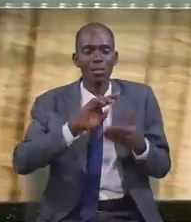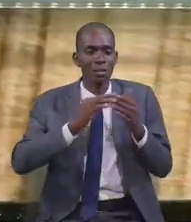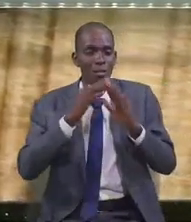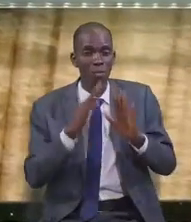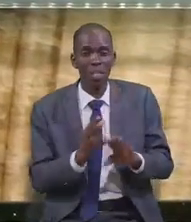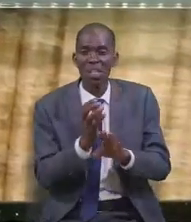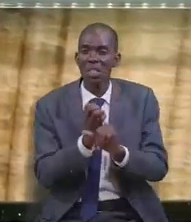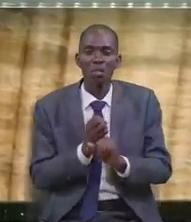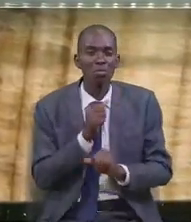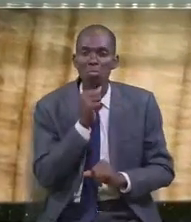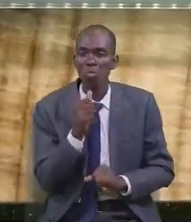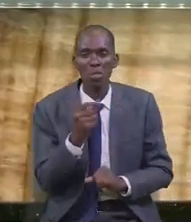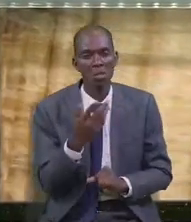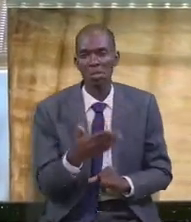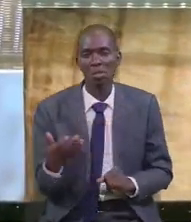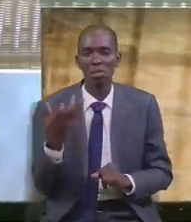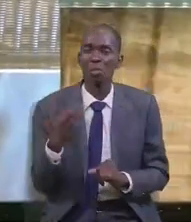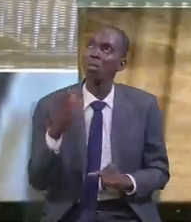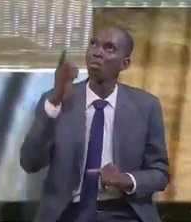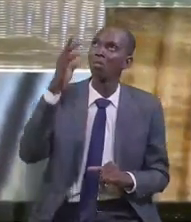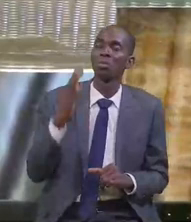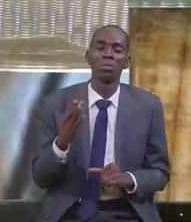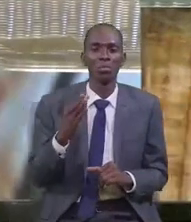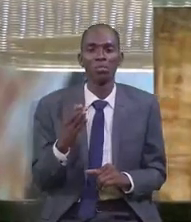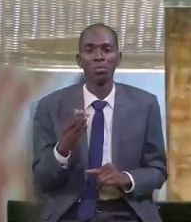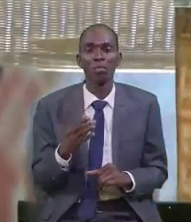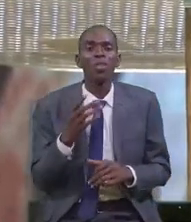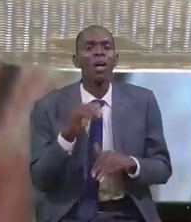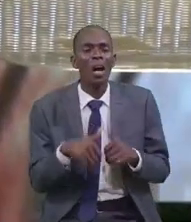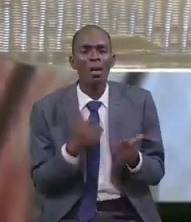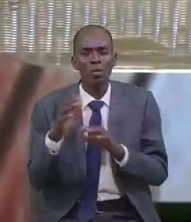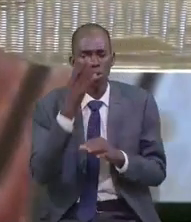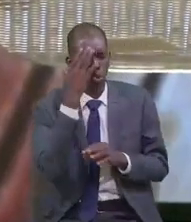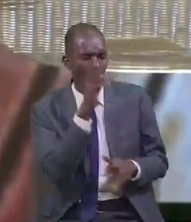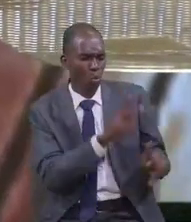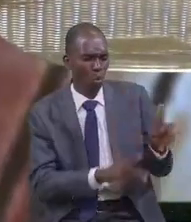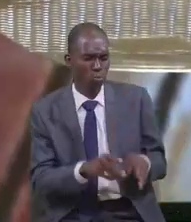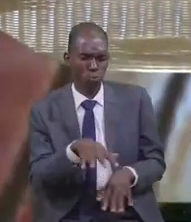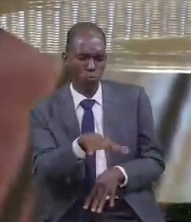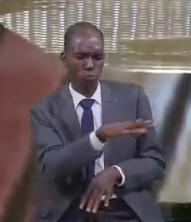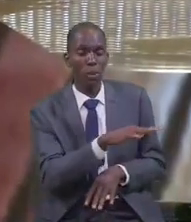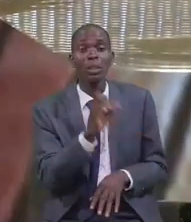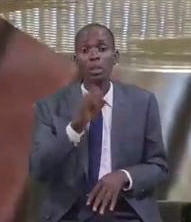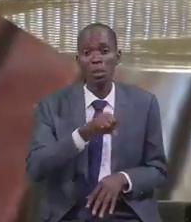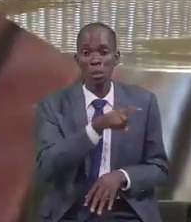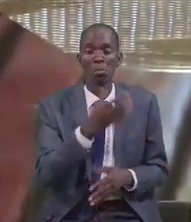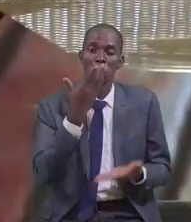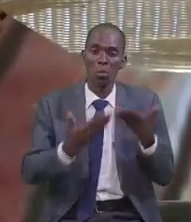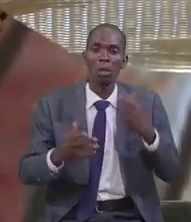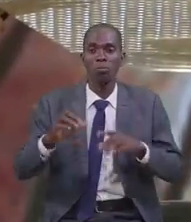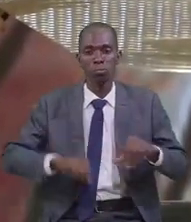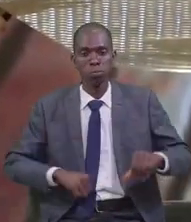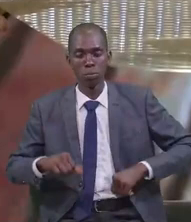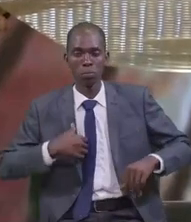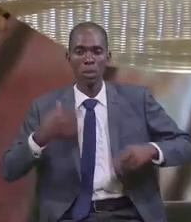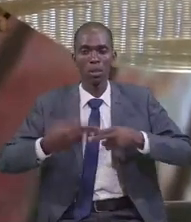choses de l'Esprit de Dieu. Qu'est-ce qui les distingue? Comment les reconnaissez-vous? Que quoi qu'ils s'appellent Nazaréens, ils sont